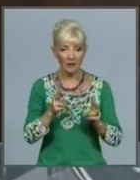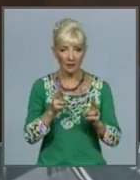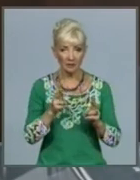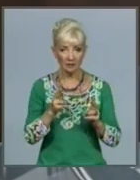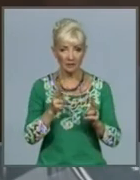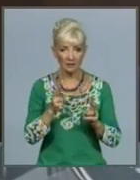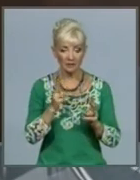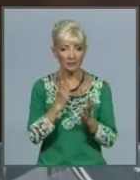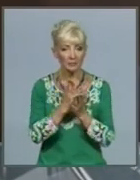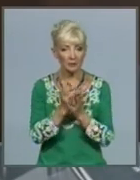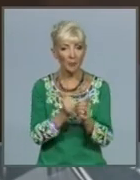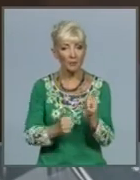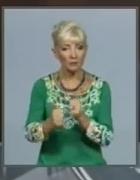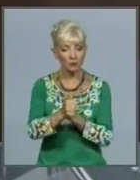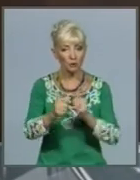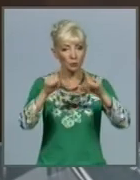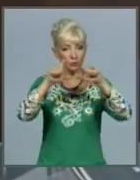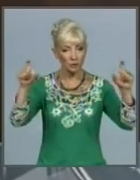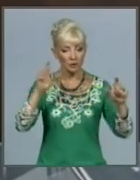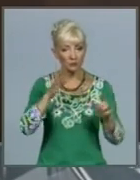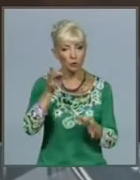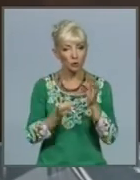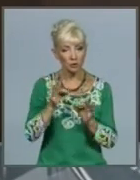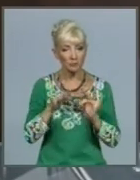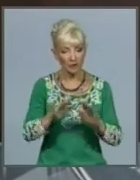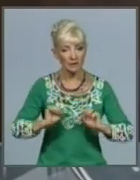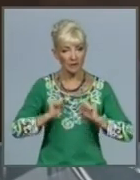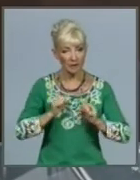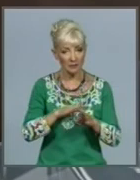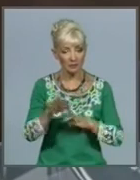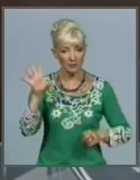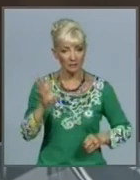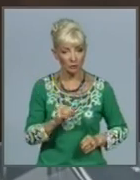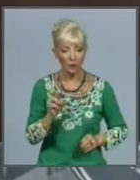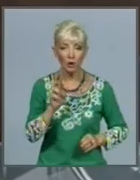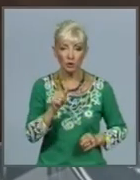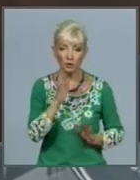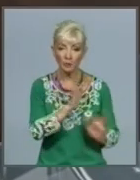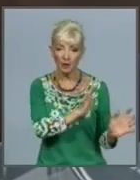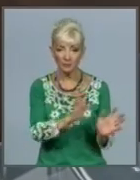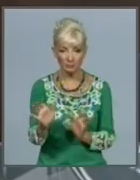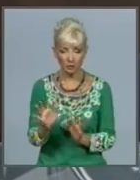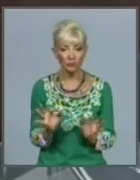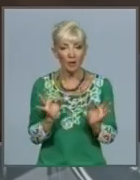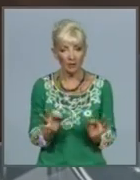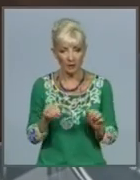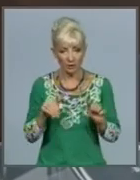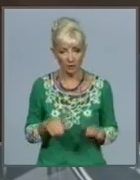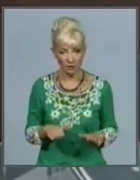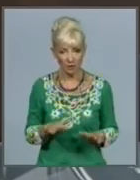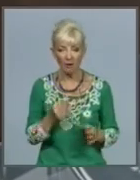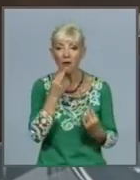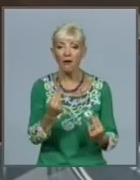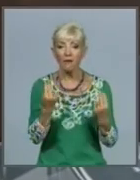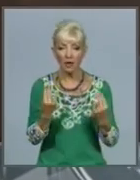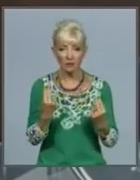судово-експертної галузі, намагається робити все, щоб експертне забезпечення правосуддя було як можливо якісніше,